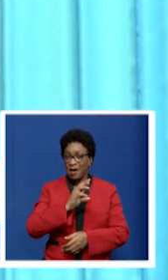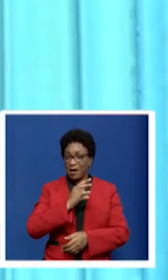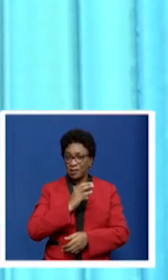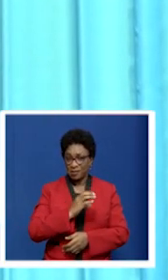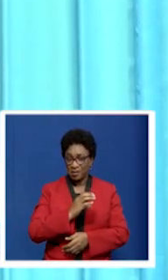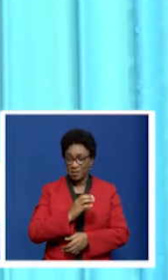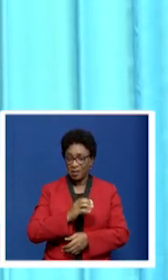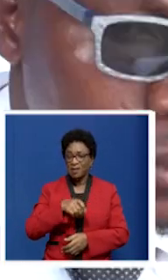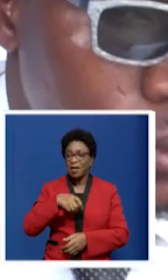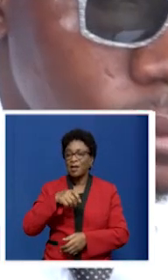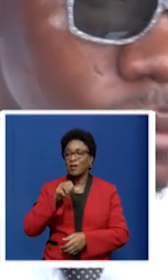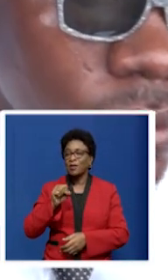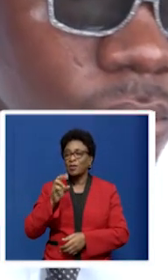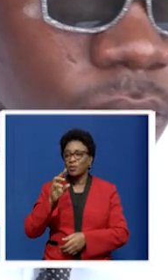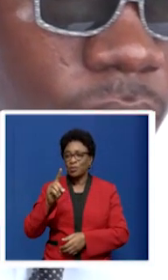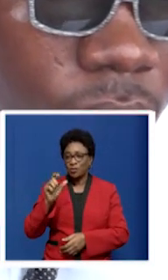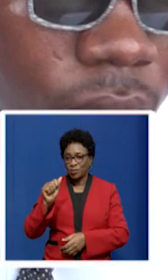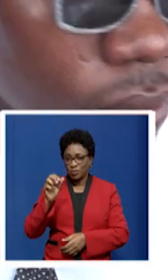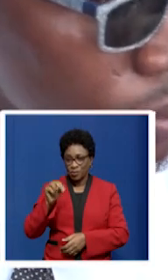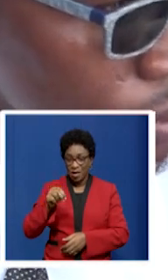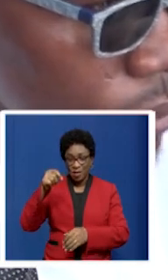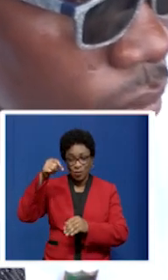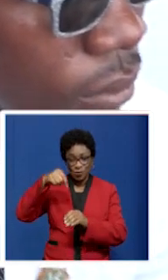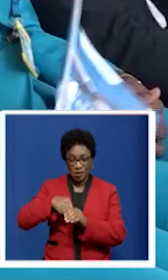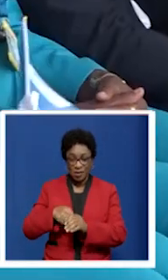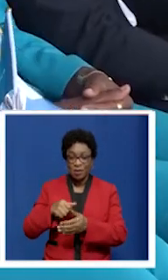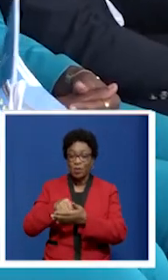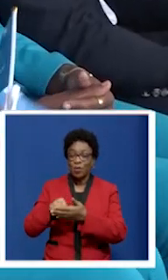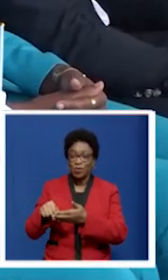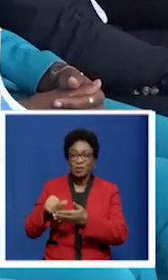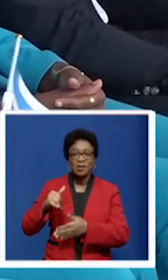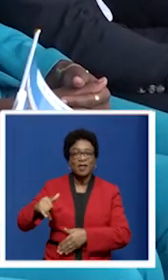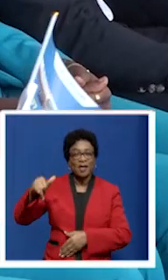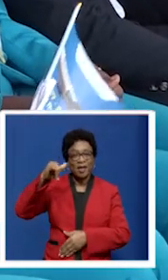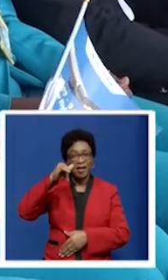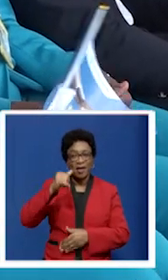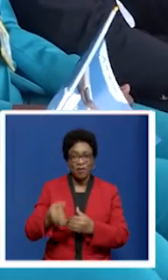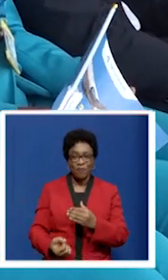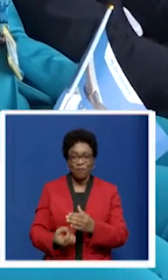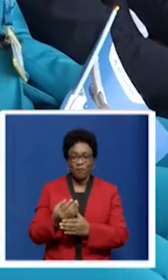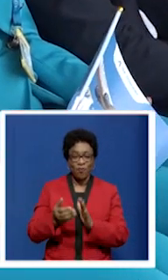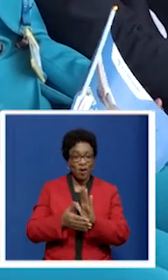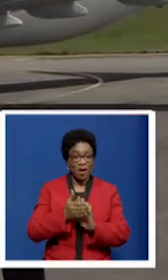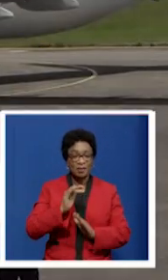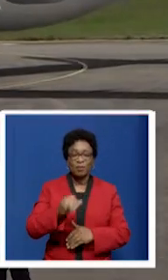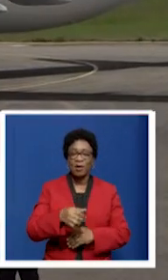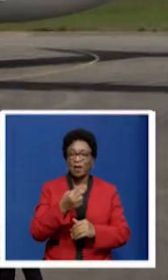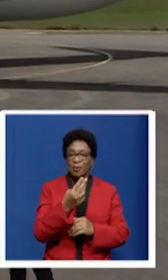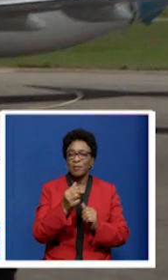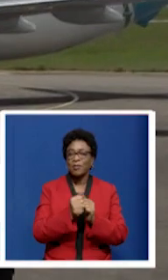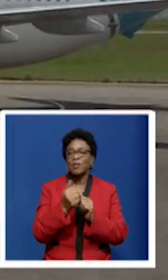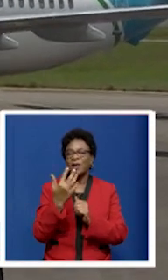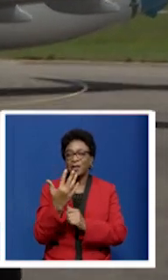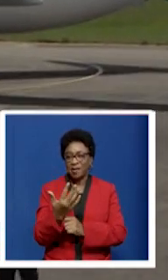Juba Sudan ya kusini ununuzi Wa ndege kwa ajili ya kulifufua shirika Hilo ulianza mwaka 2015